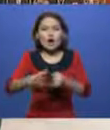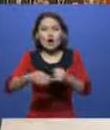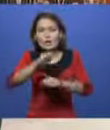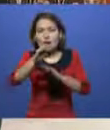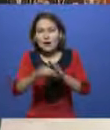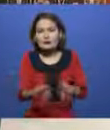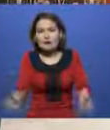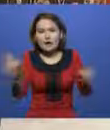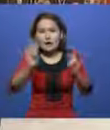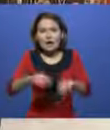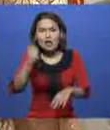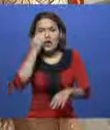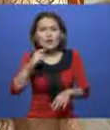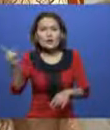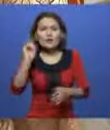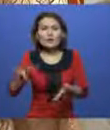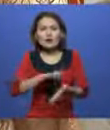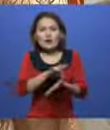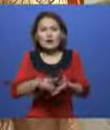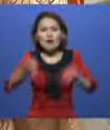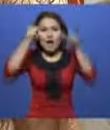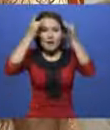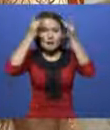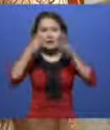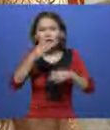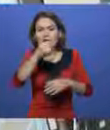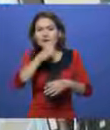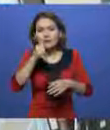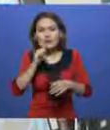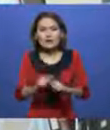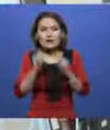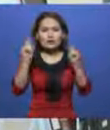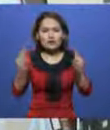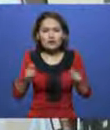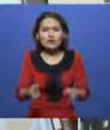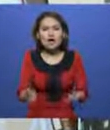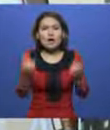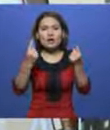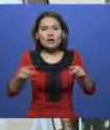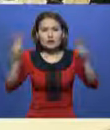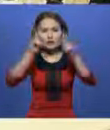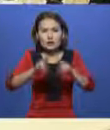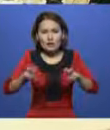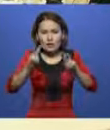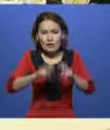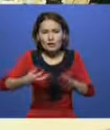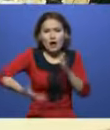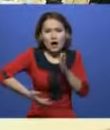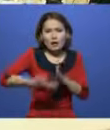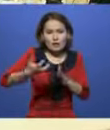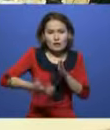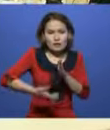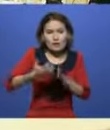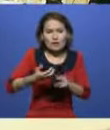көне қалалардың тағдырымен алғашқы қауымдық мәдениеттің беймәлім сырлары. Ауқымды зерттеулер барысы кезектерет үздік археологтардың басын